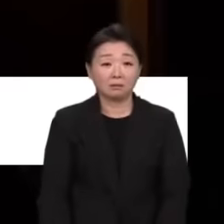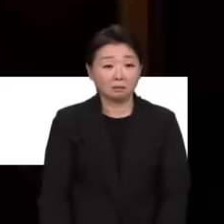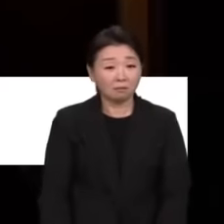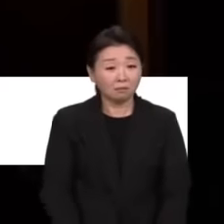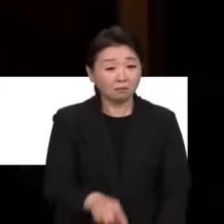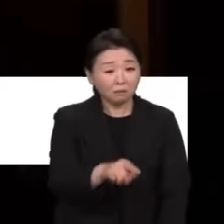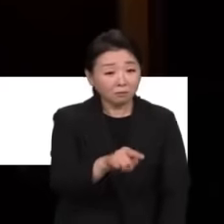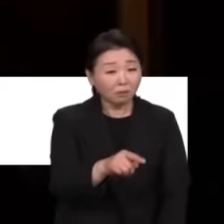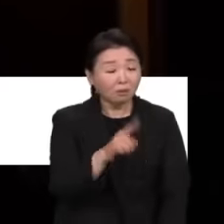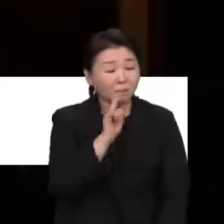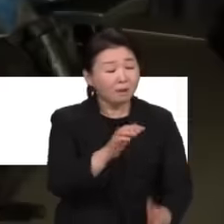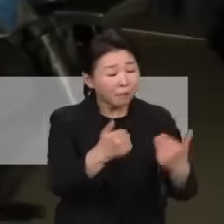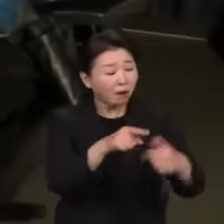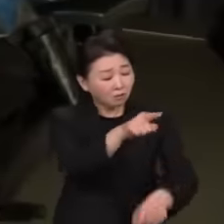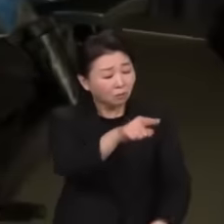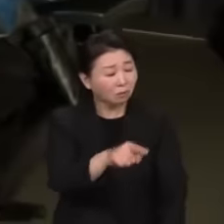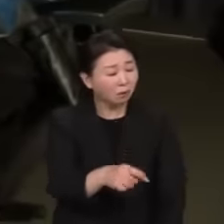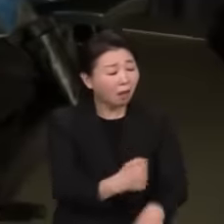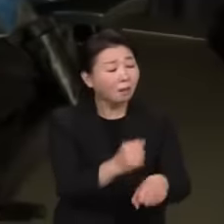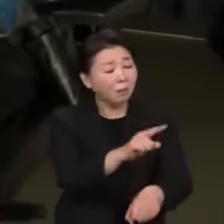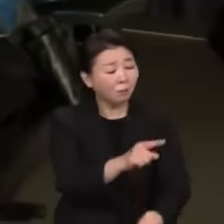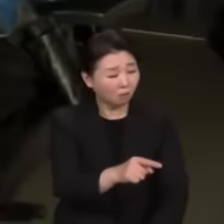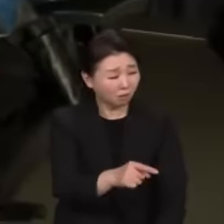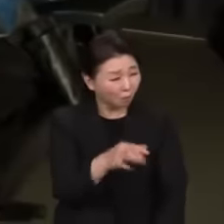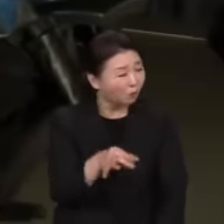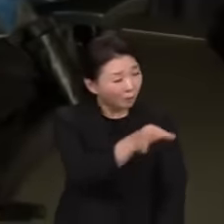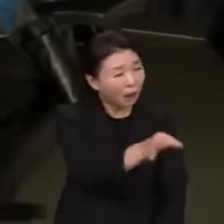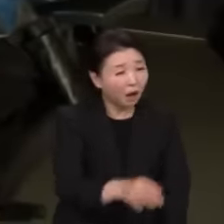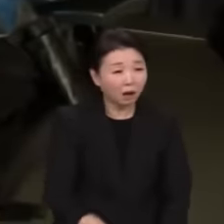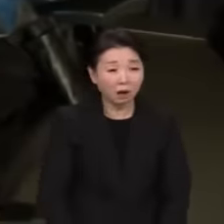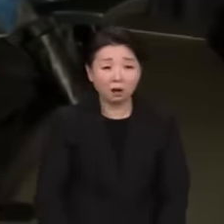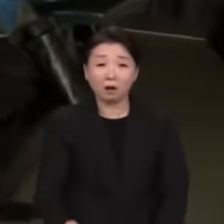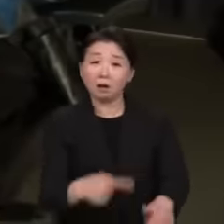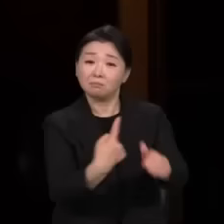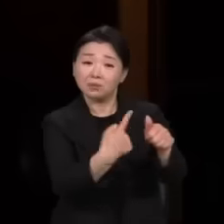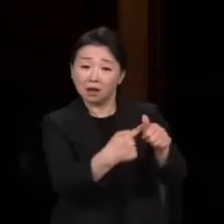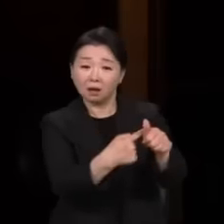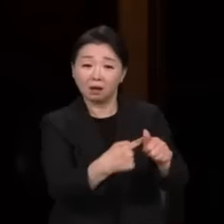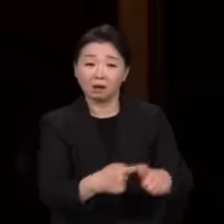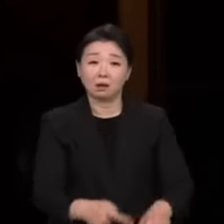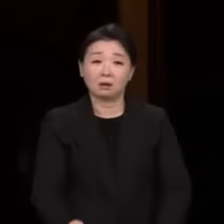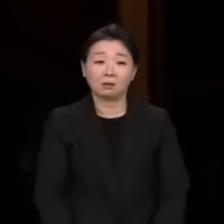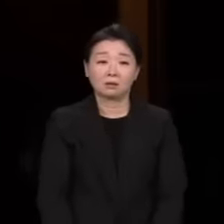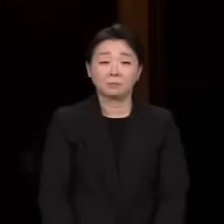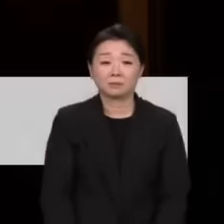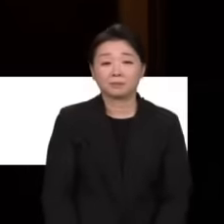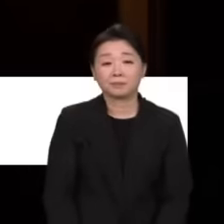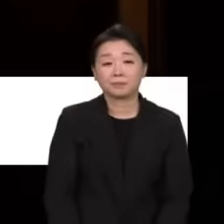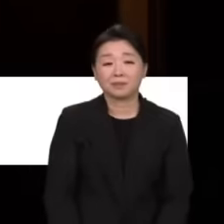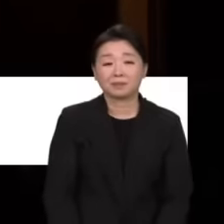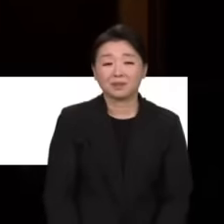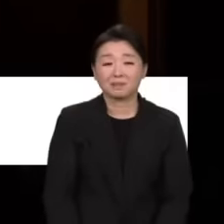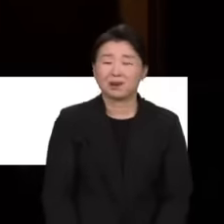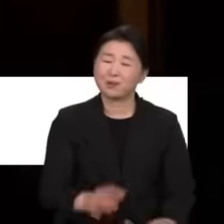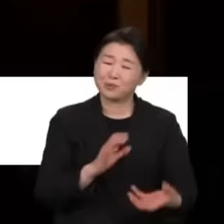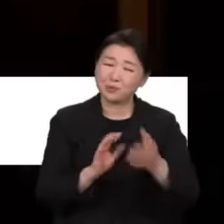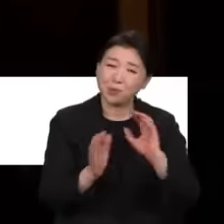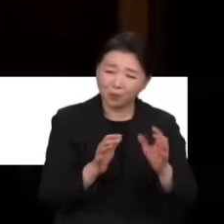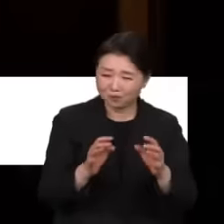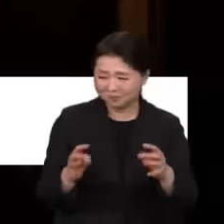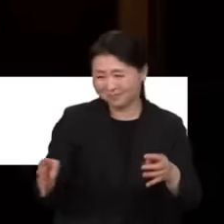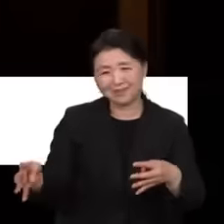거냐? 그러면서 얼굴 바닥하냐? 일방적인 비난을 받았다고도 했습니다. 토론이라든가 어떤